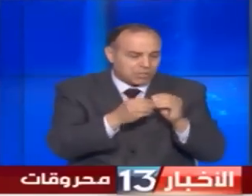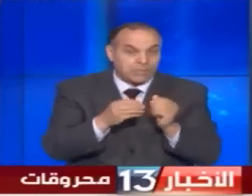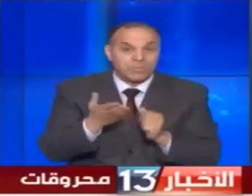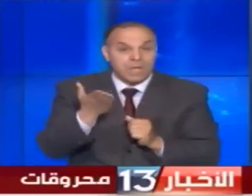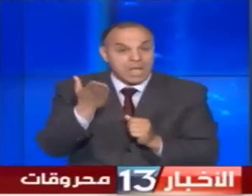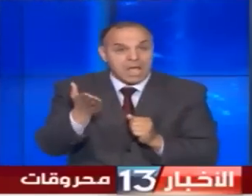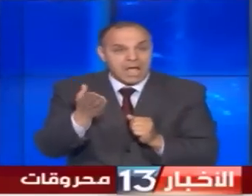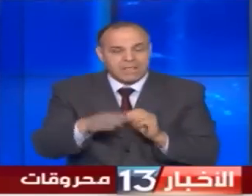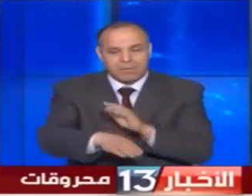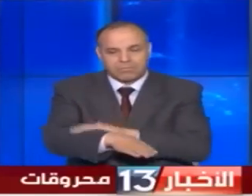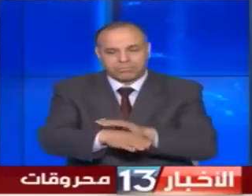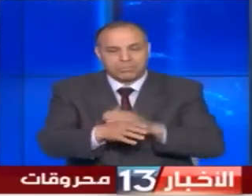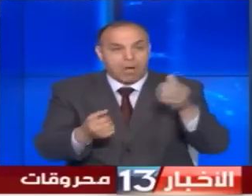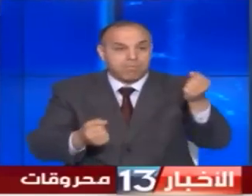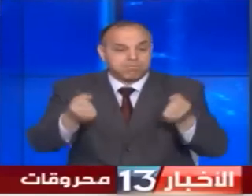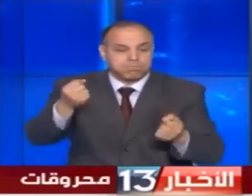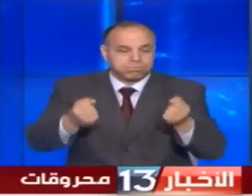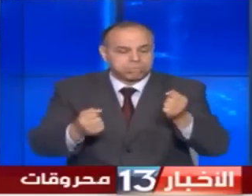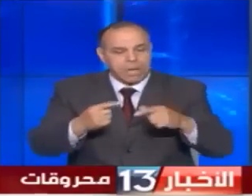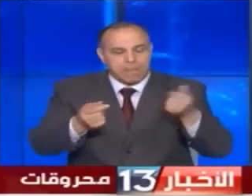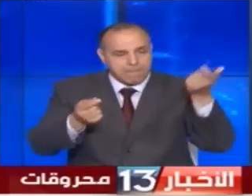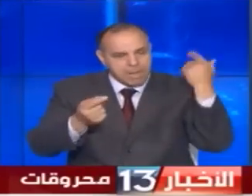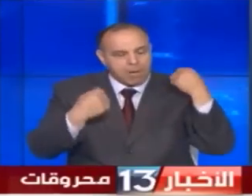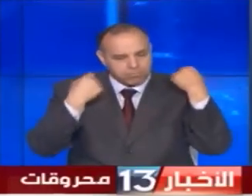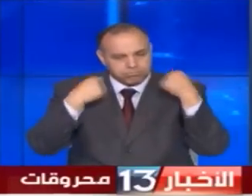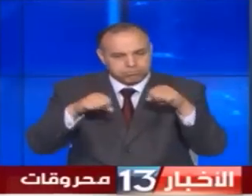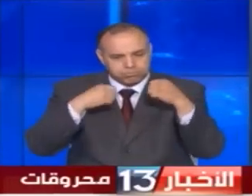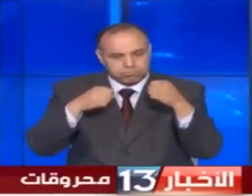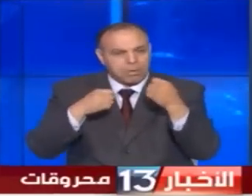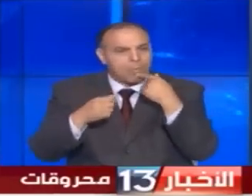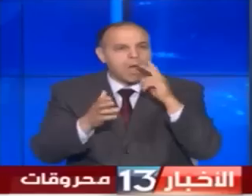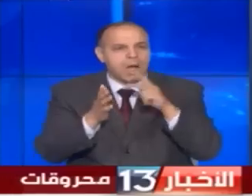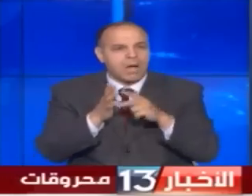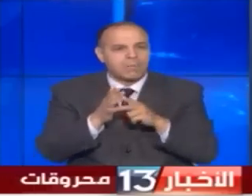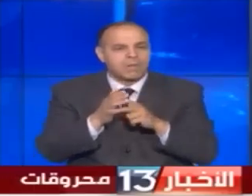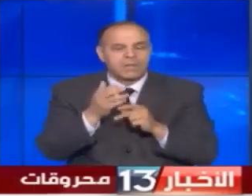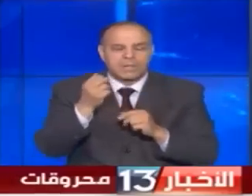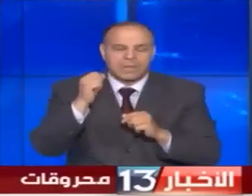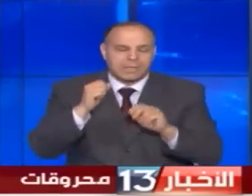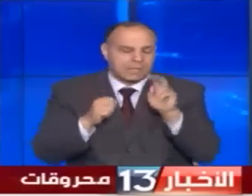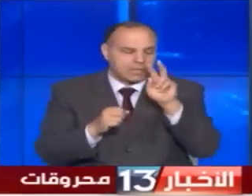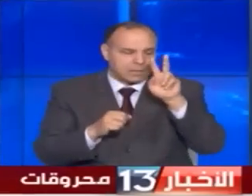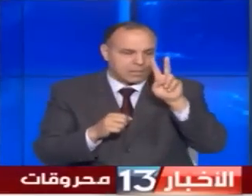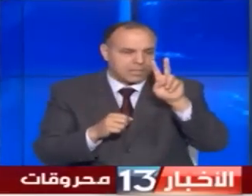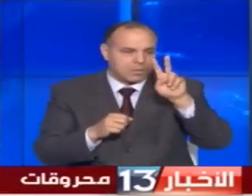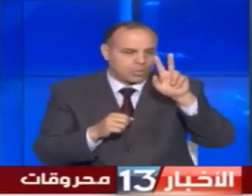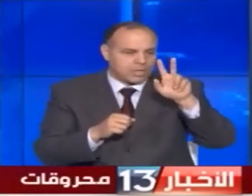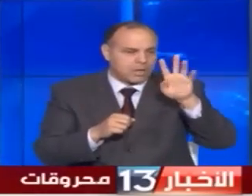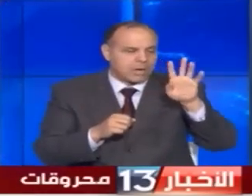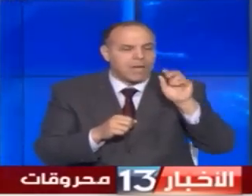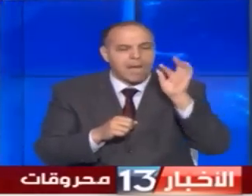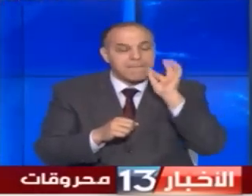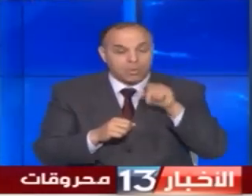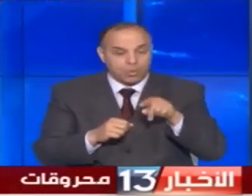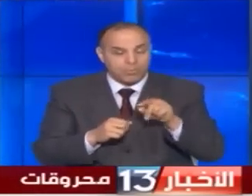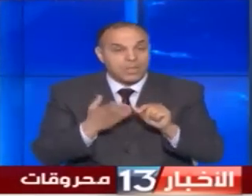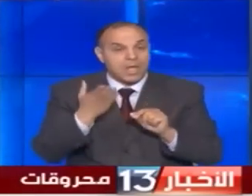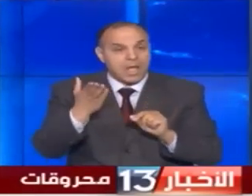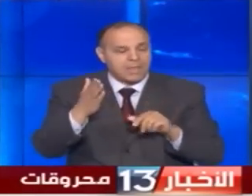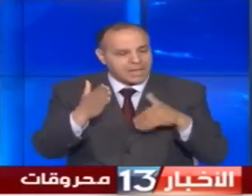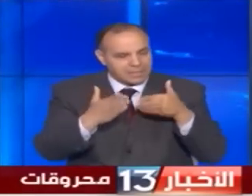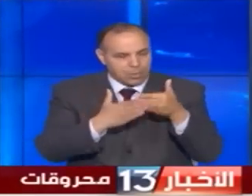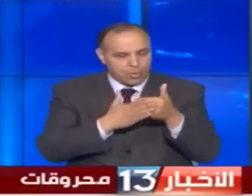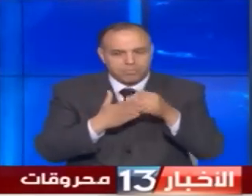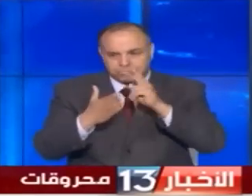وكان اع والنقل المحروقات واصلوا اضرابهم المقرر لايام الثاني والثالث والرابع من الجاري رغم التوصل